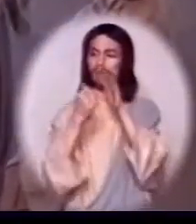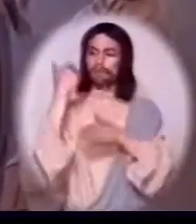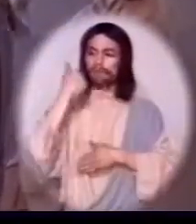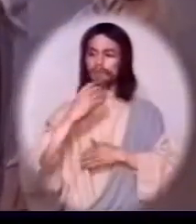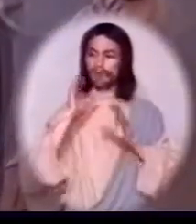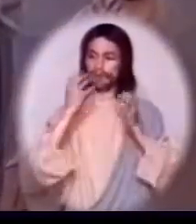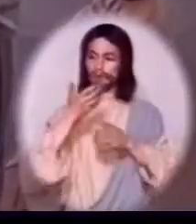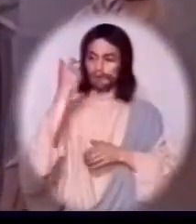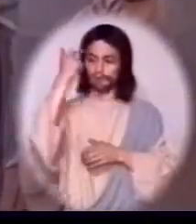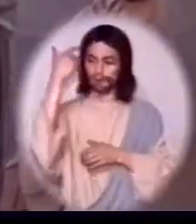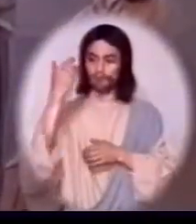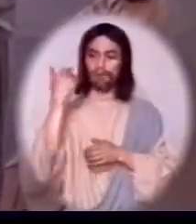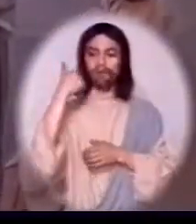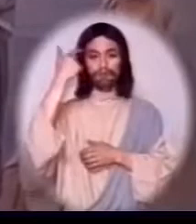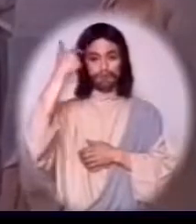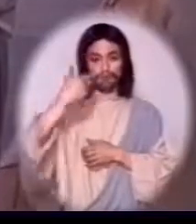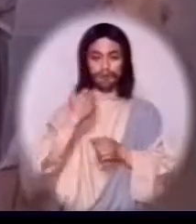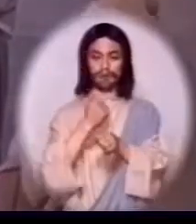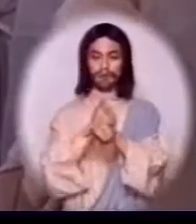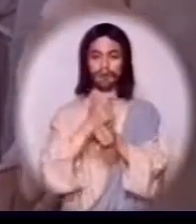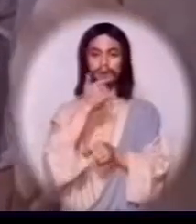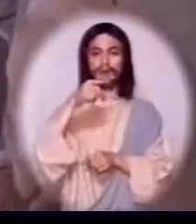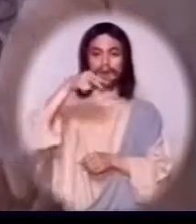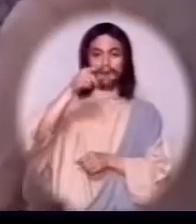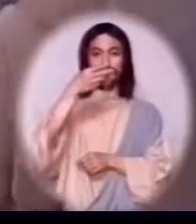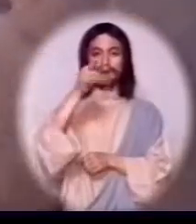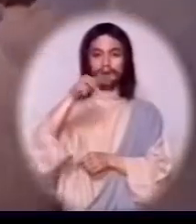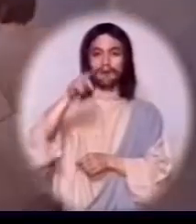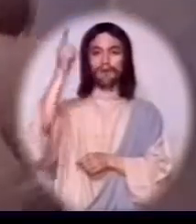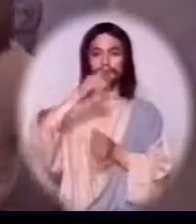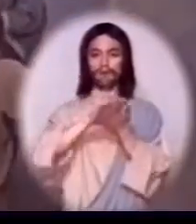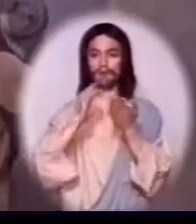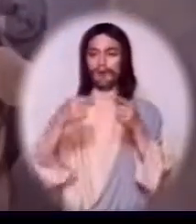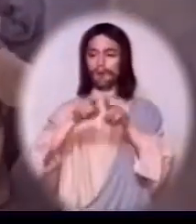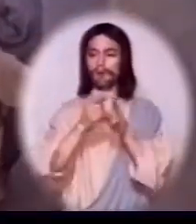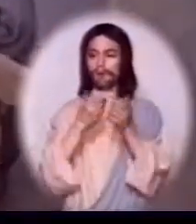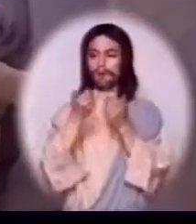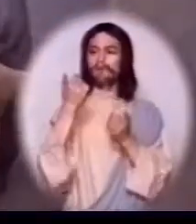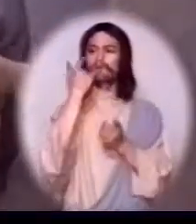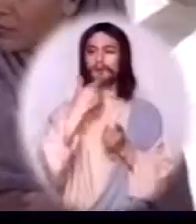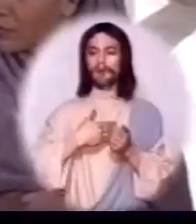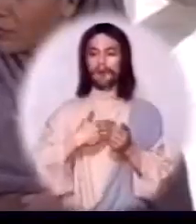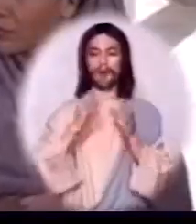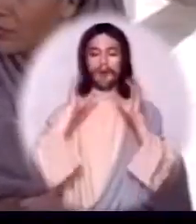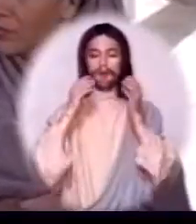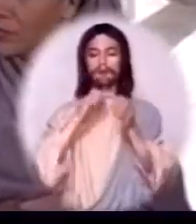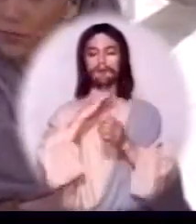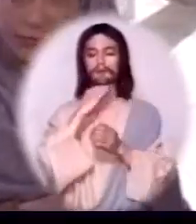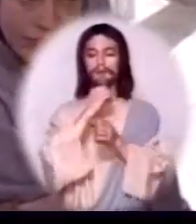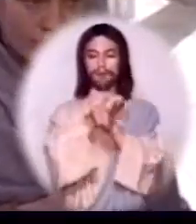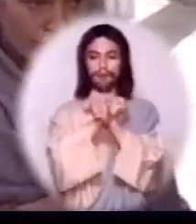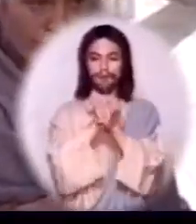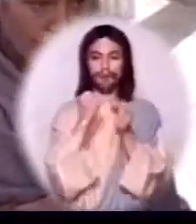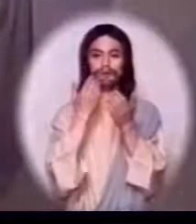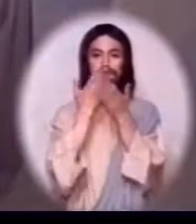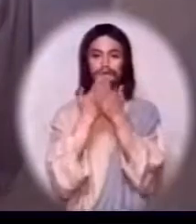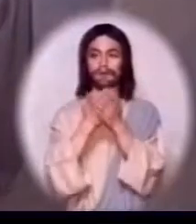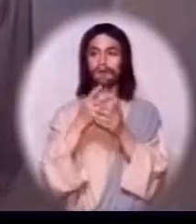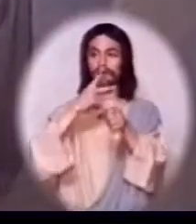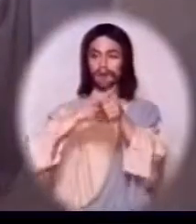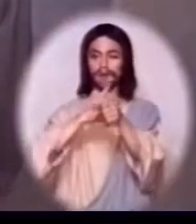아이는 누구의 아이인데 이런 것을 묻는가? 나사렛에서 왔습니다. 이 아이가 우리 함께 떠난 줄 알았죠. 아이의 열성을 너그러이